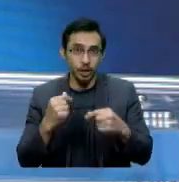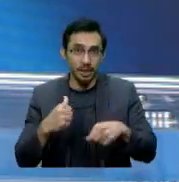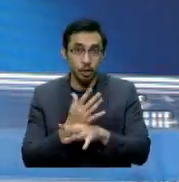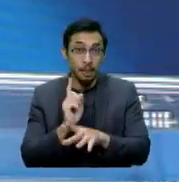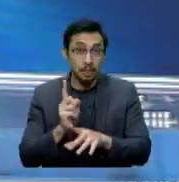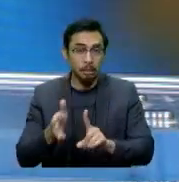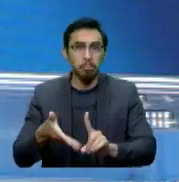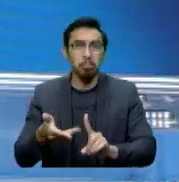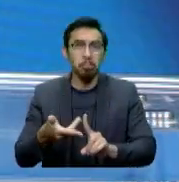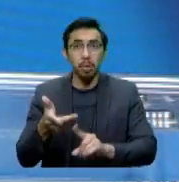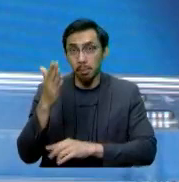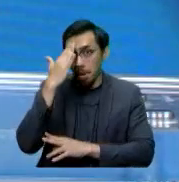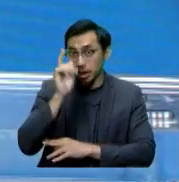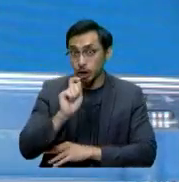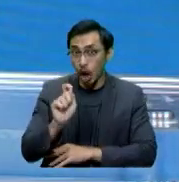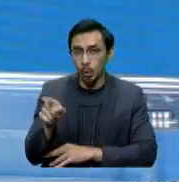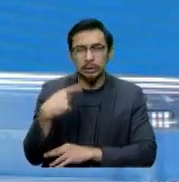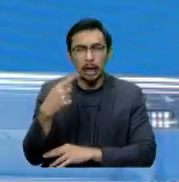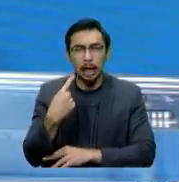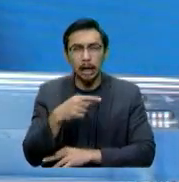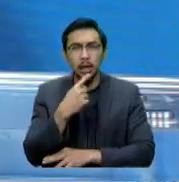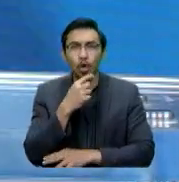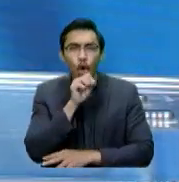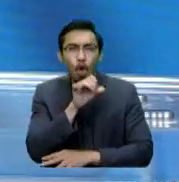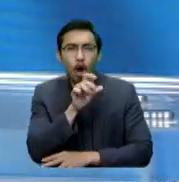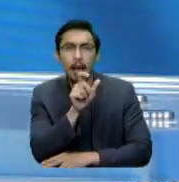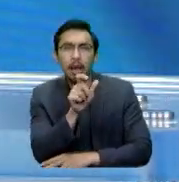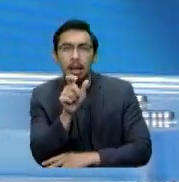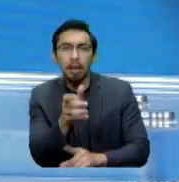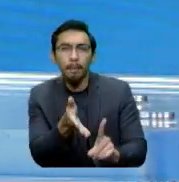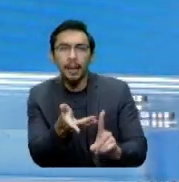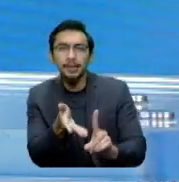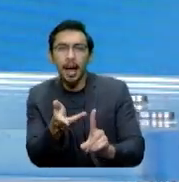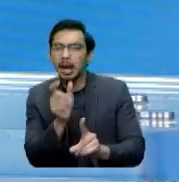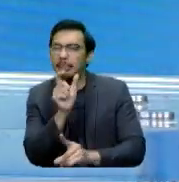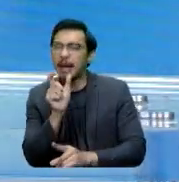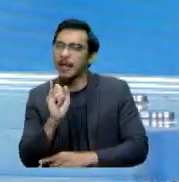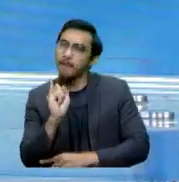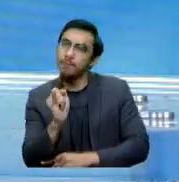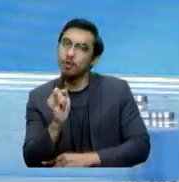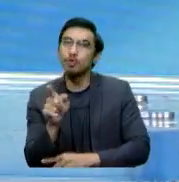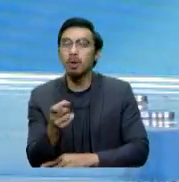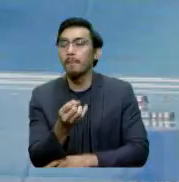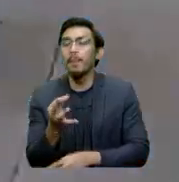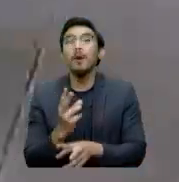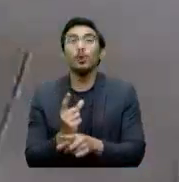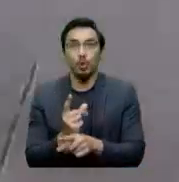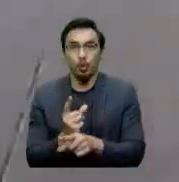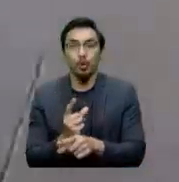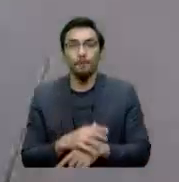pelecehan. Kepala sekolah tersebut sering melontarkan kata-kata melecehkan dan tidak senonoh kepada sejumlah guru.